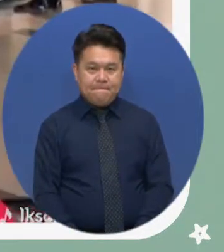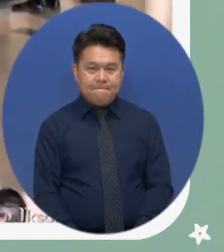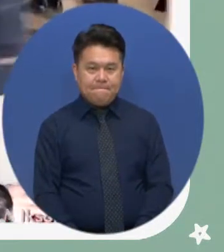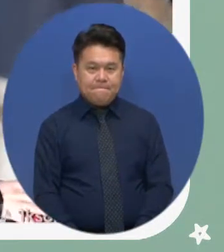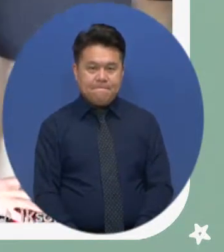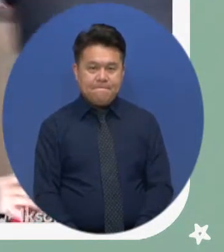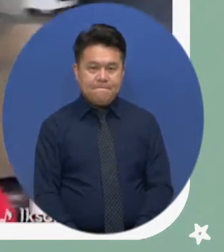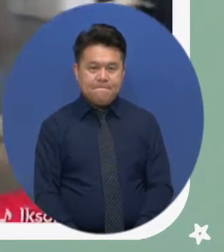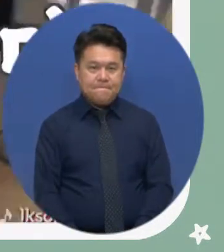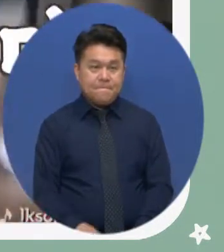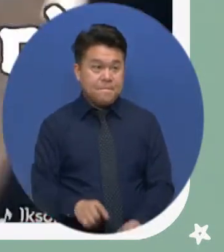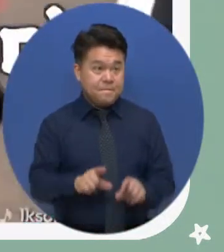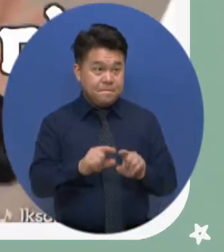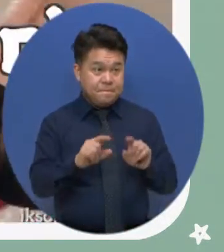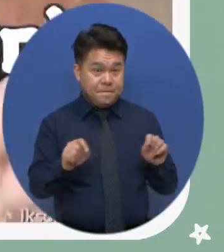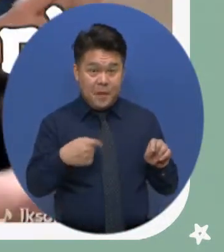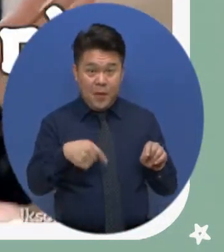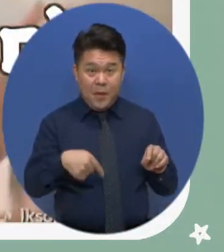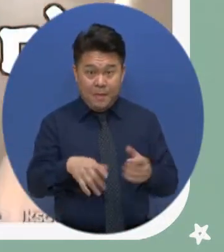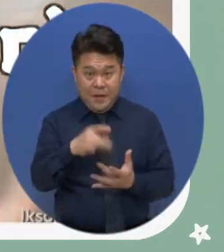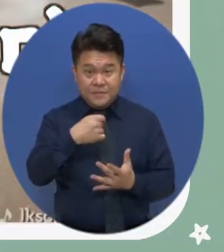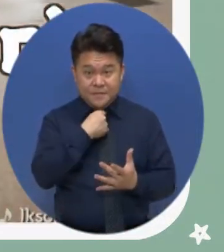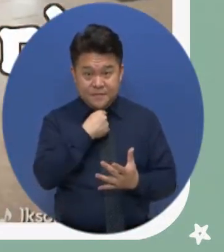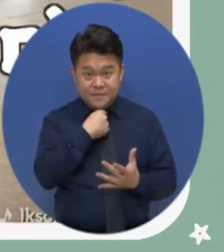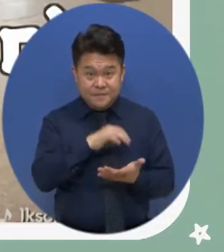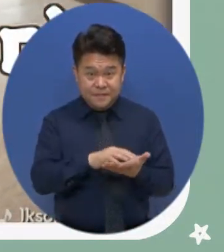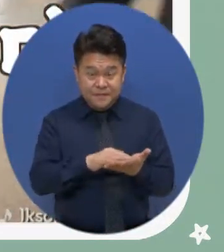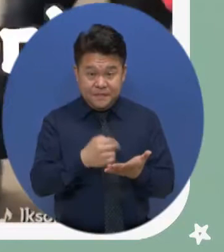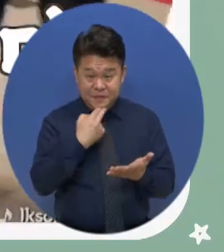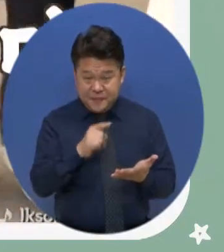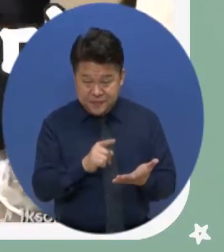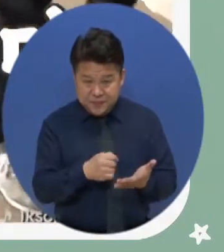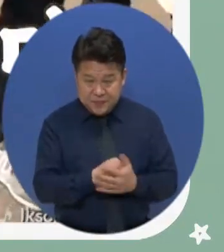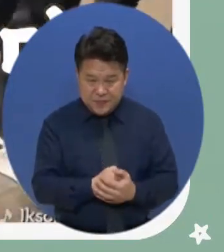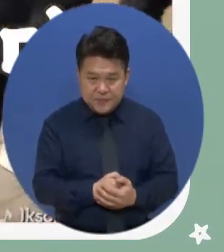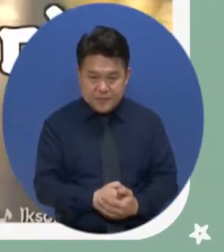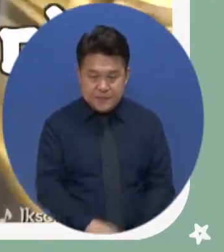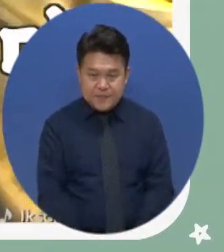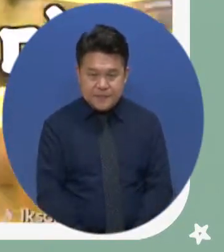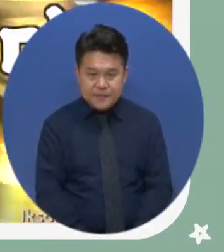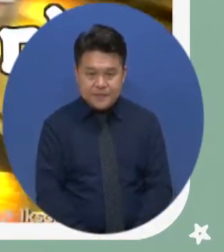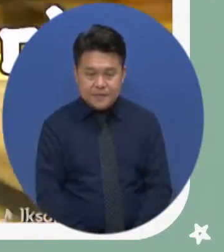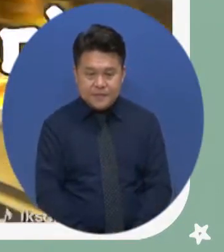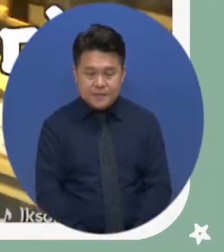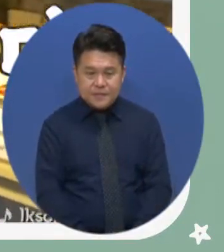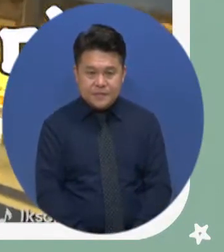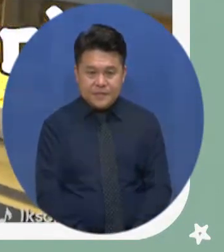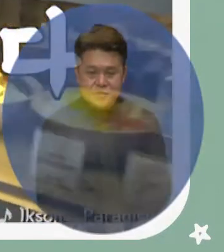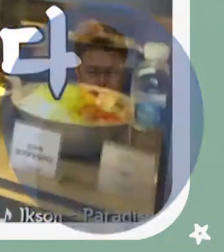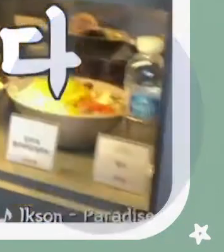확실히 메뉴를 골라보려고 합니다. 하와이안 베이컨 파스티크 같아요. 면 치킨 치즈 가스 옛날 감자 가스 치즈 포만 제육볶음